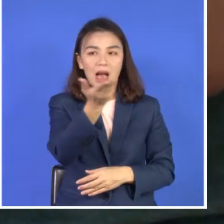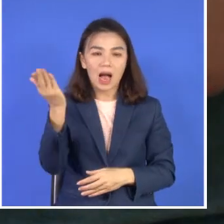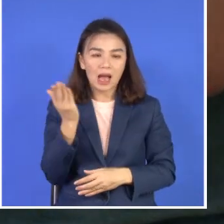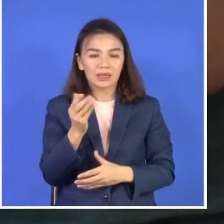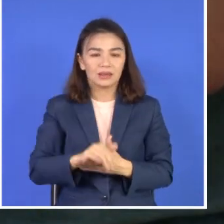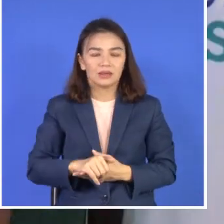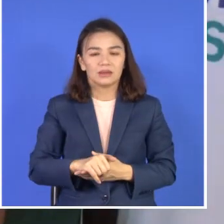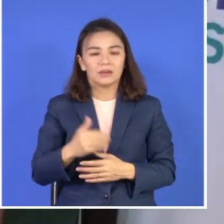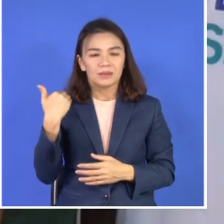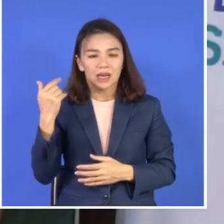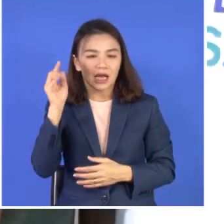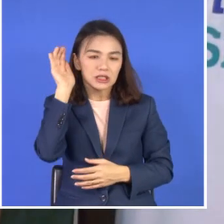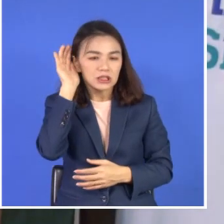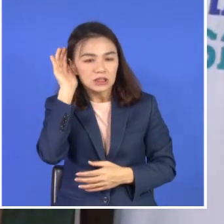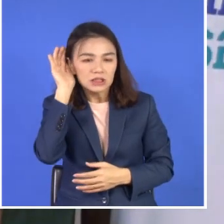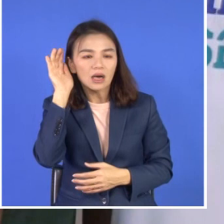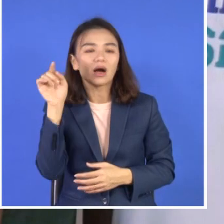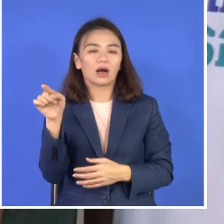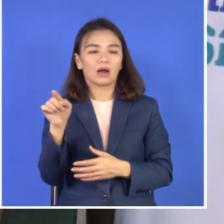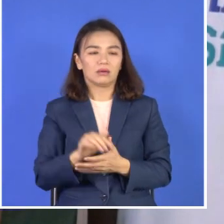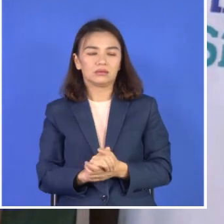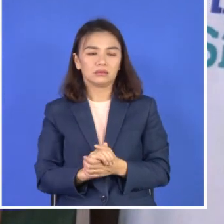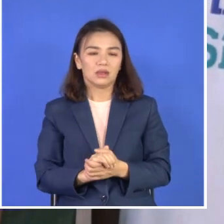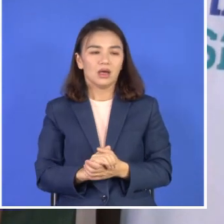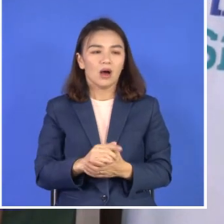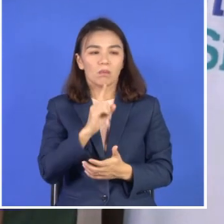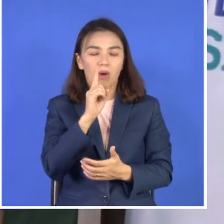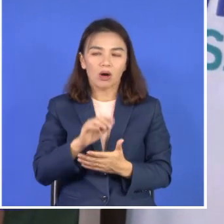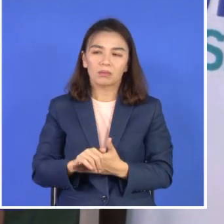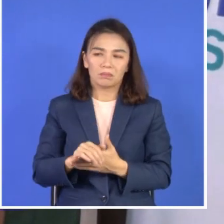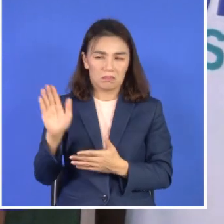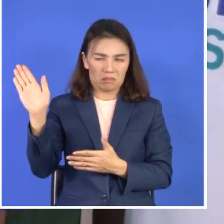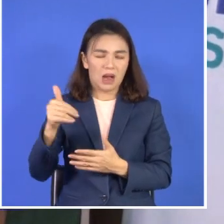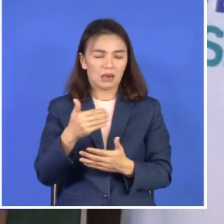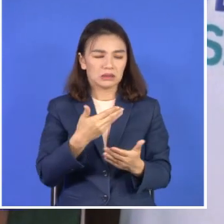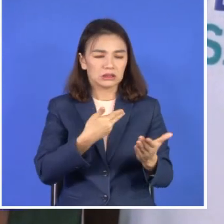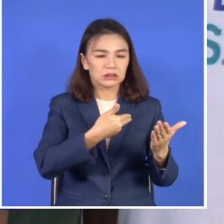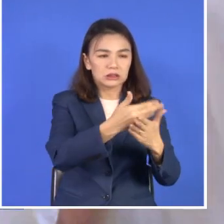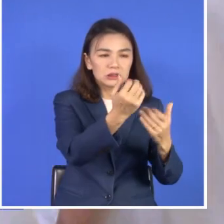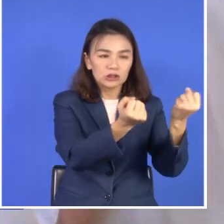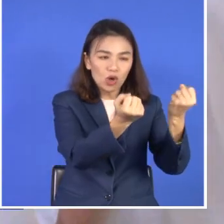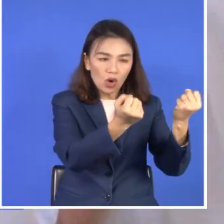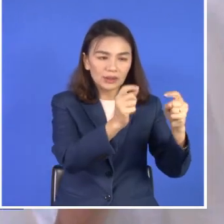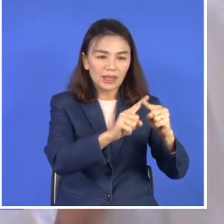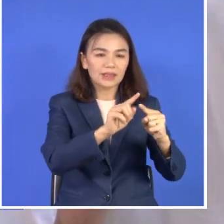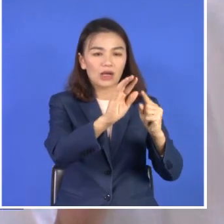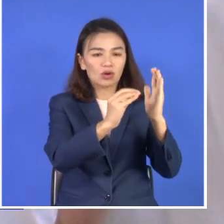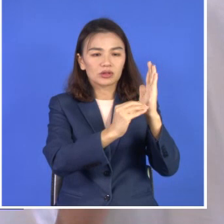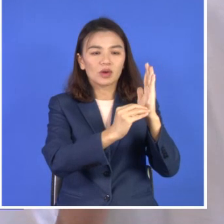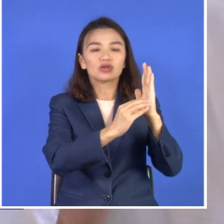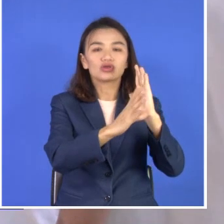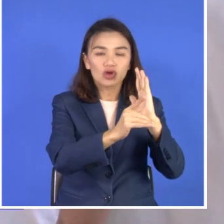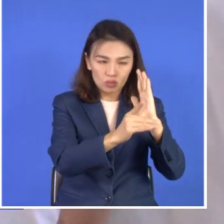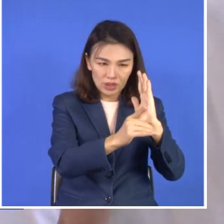เสียหายเนี่ยเขาก็หลงเชื่อคุณผู้ชมหลอกเหยื่อให้ไปดาวน์รถเป็นรถป้ายแดงตามโชว์รูต่างๆในพื้นที่ของชลบุรีและใช้เอกสาร